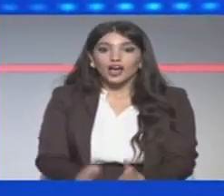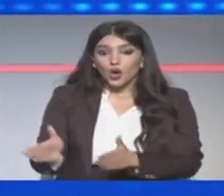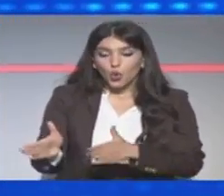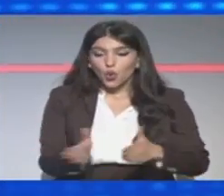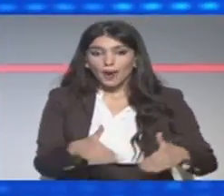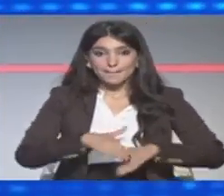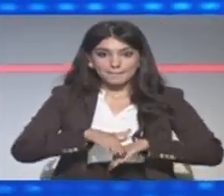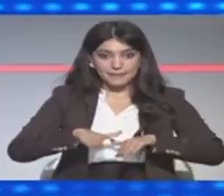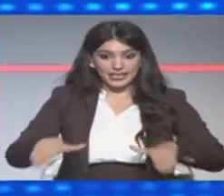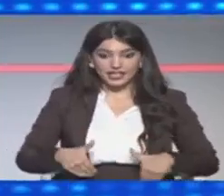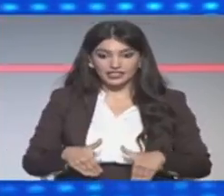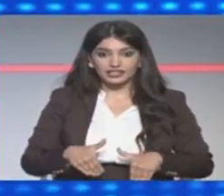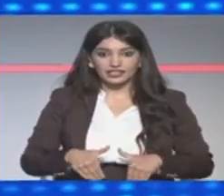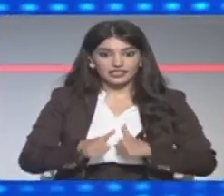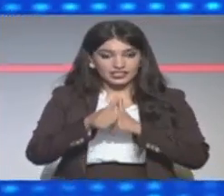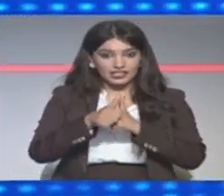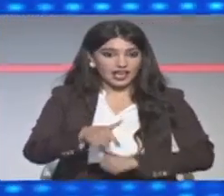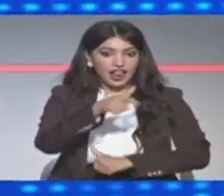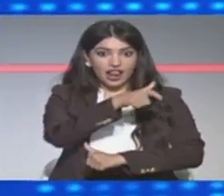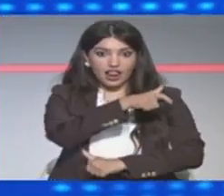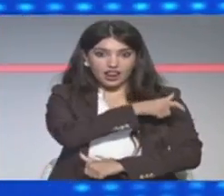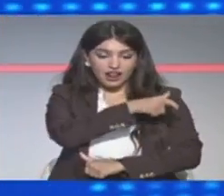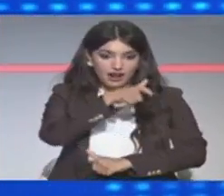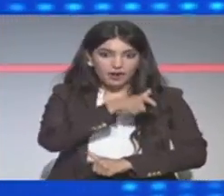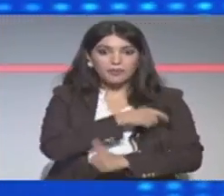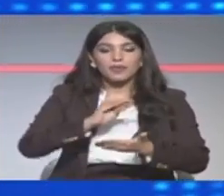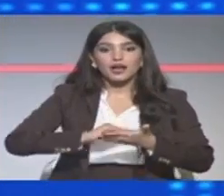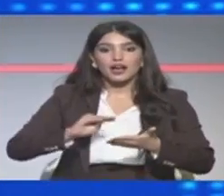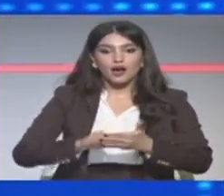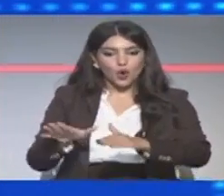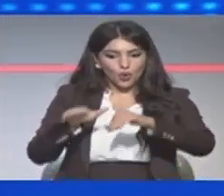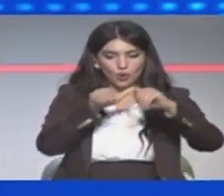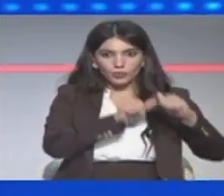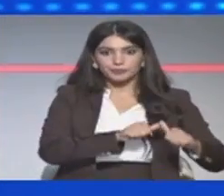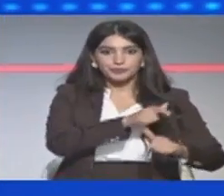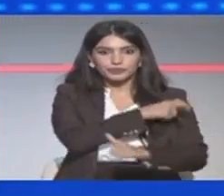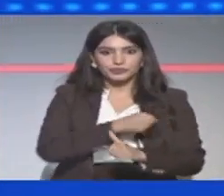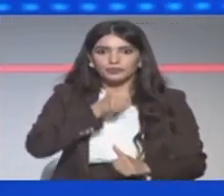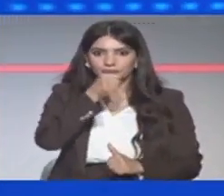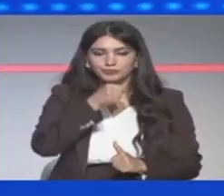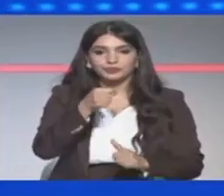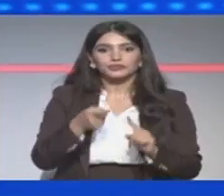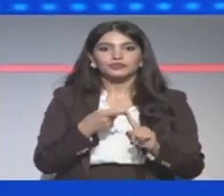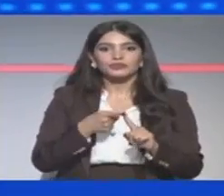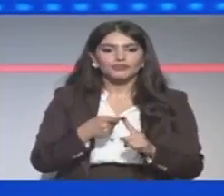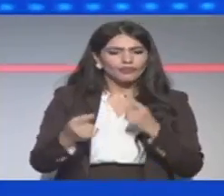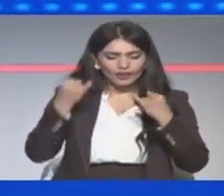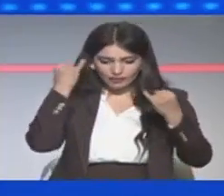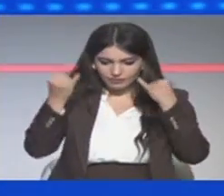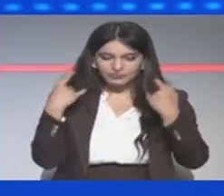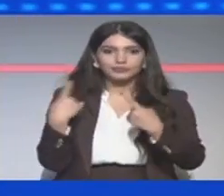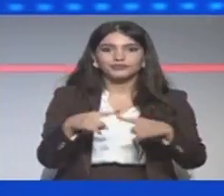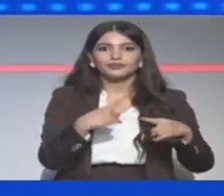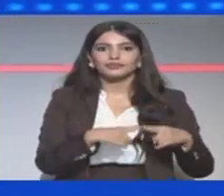وبانتهاء الفترة النقابية للمكتب المتخلي لنقابة الصحفيين التونسيين تباينت الآراء من خلال